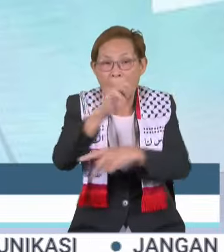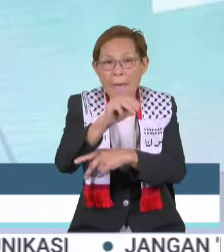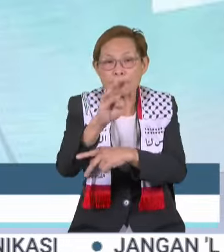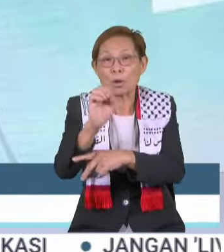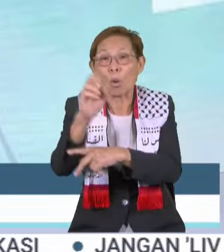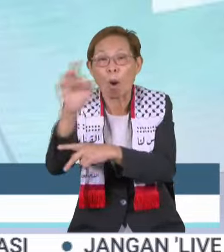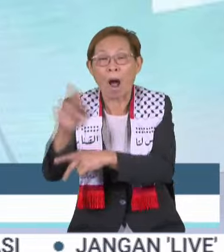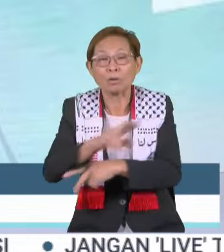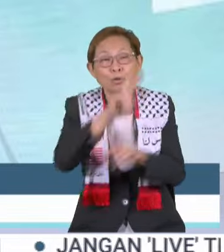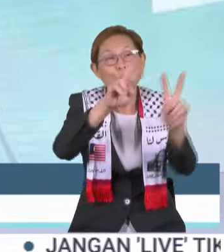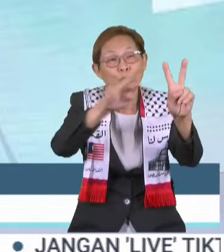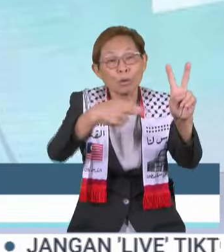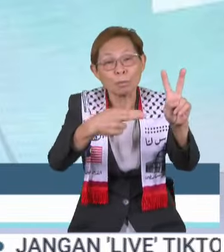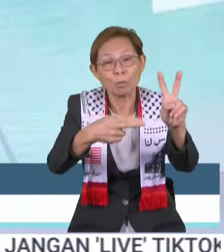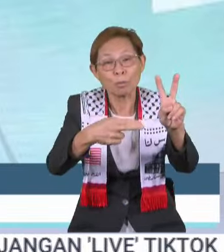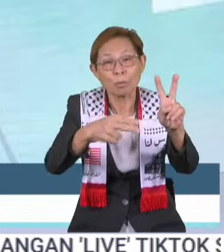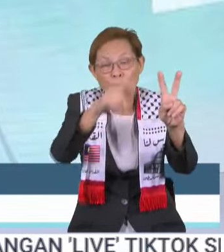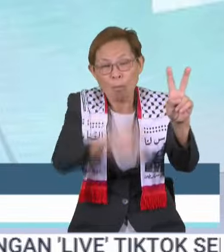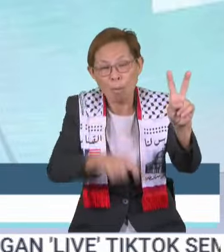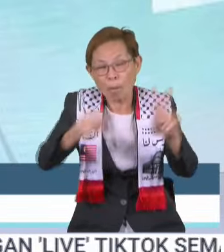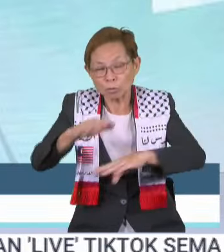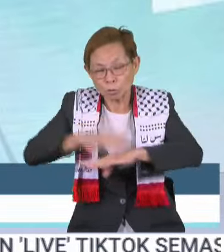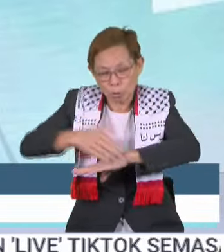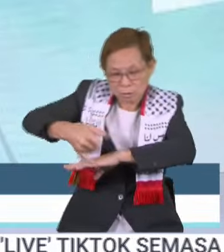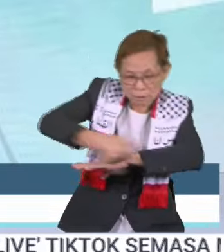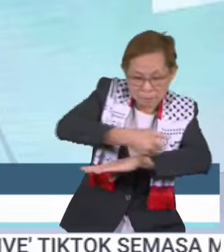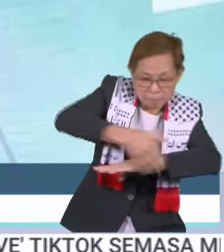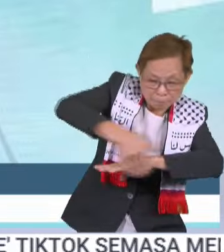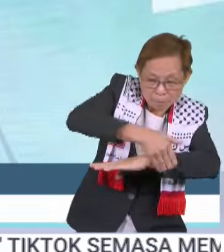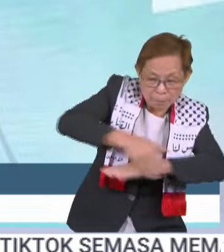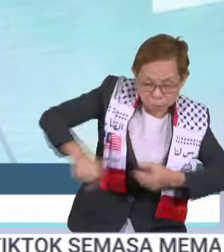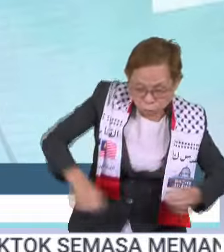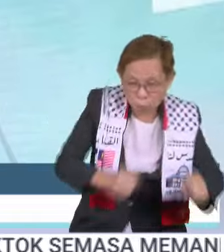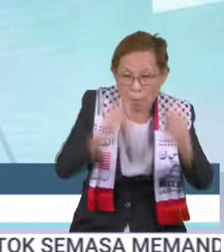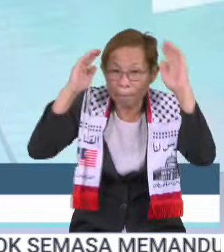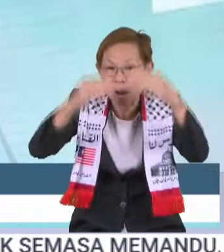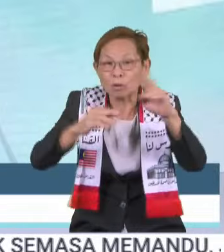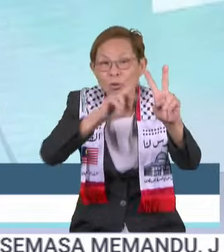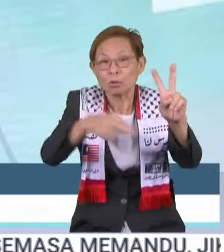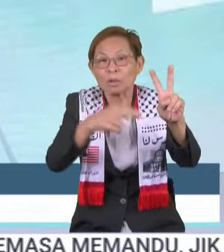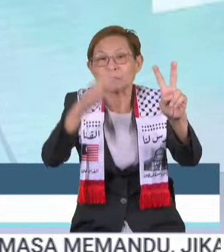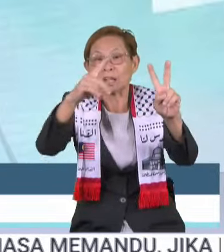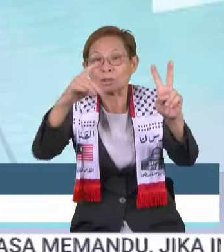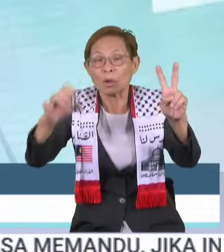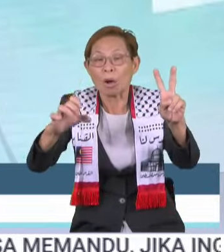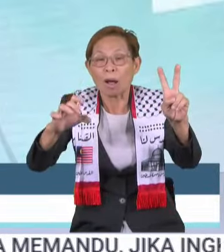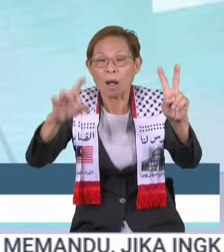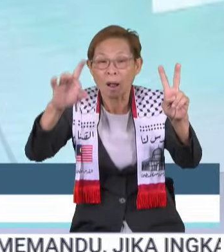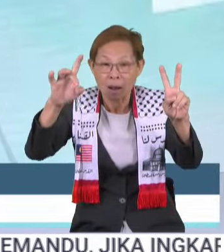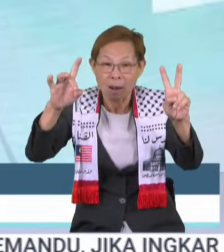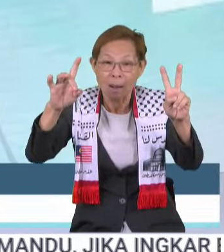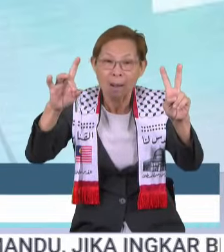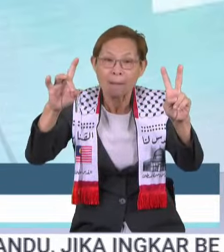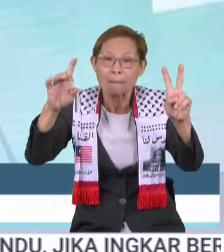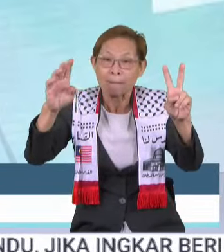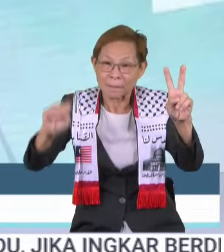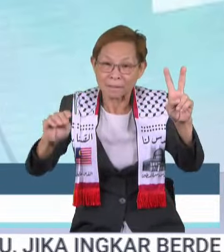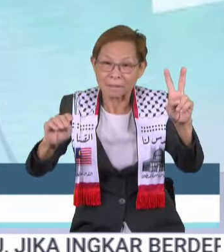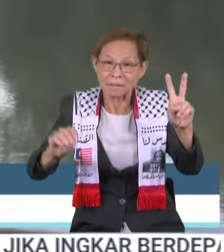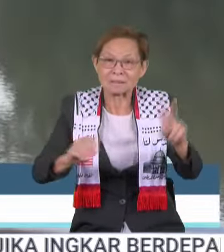5,000 pengunjung duduk di sepanjang tebing Sungai Pahang sejauh 2,168 meter di Esplanade Temerlo 1 dan